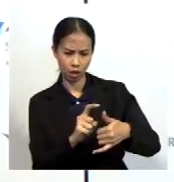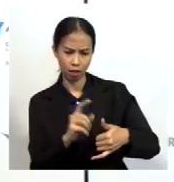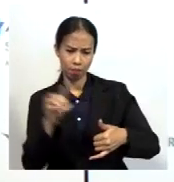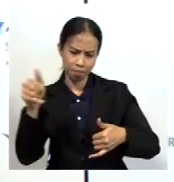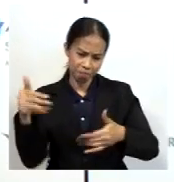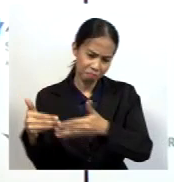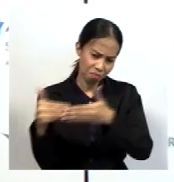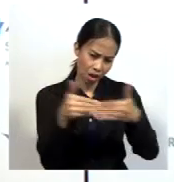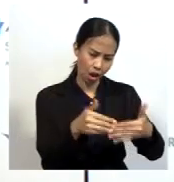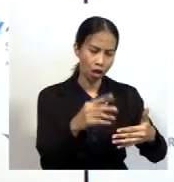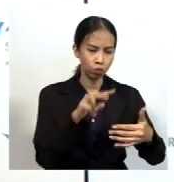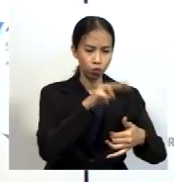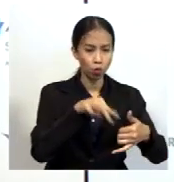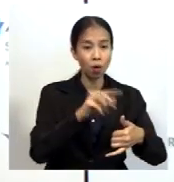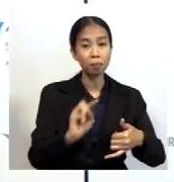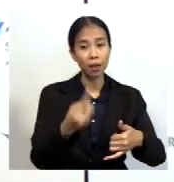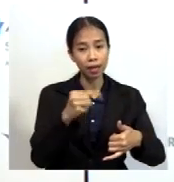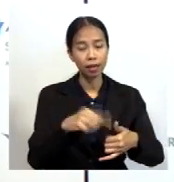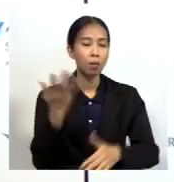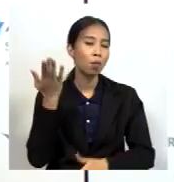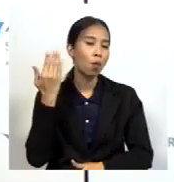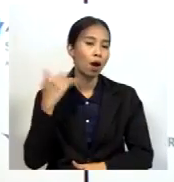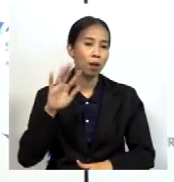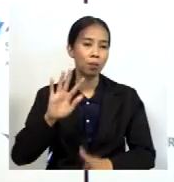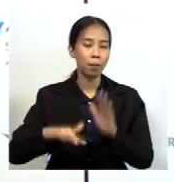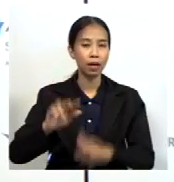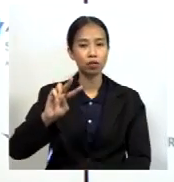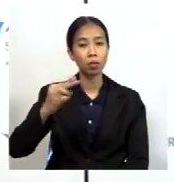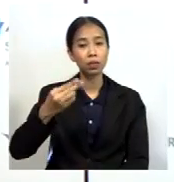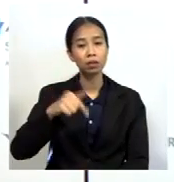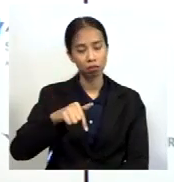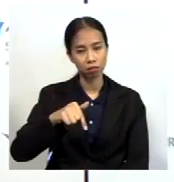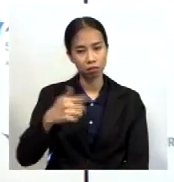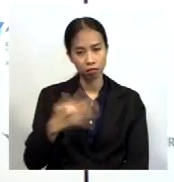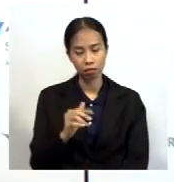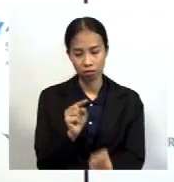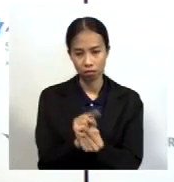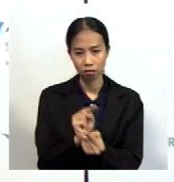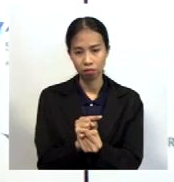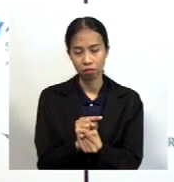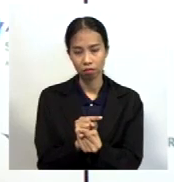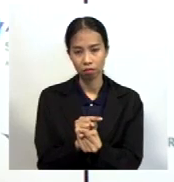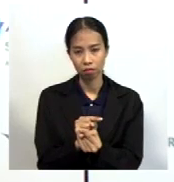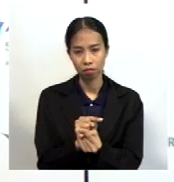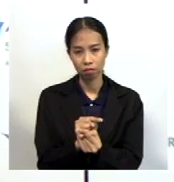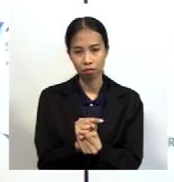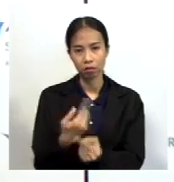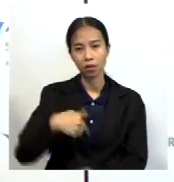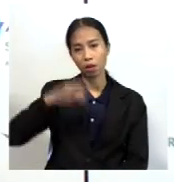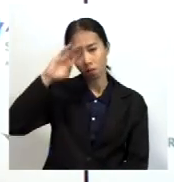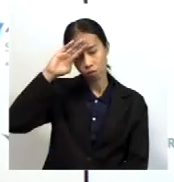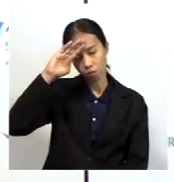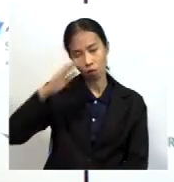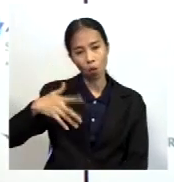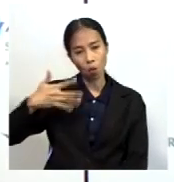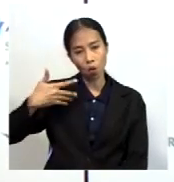นะครับทีนี้ทั้ง 20,000 กว่ารายเมื่อวานที่เราตรวจคัดกรองเนี่ยนะครับเขาเจอมีเป็นไข้อยู่2รายคืออุณห